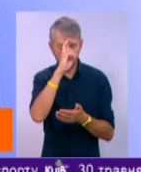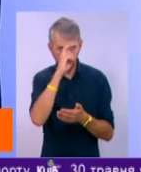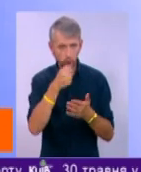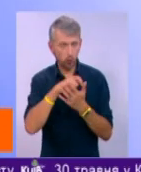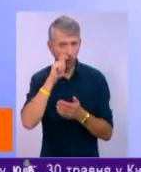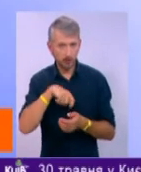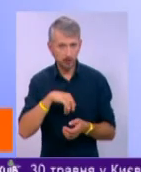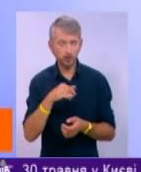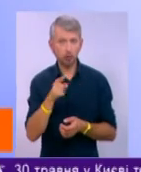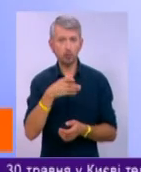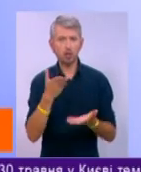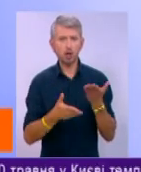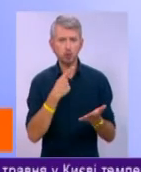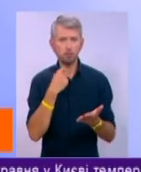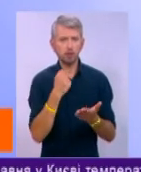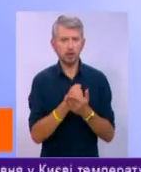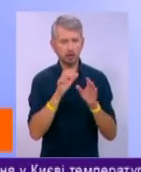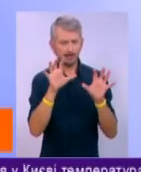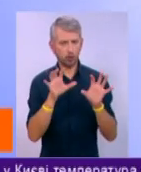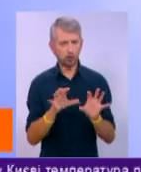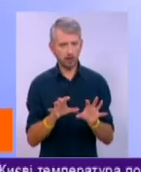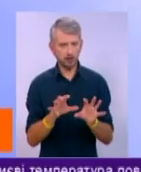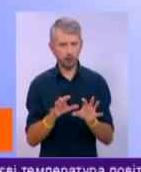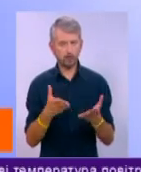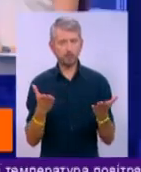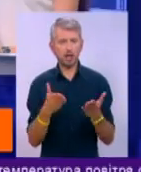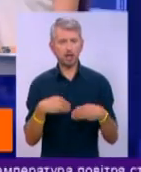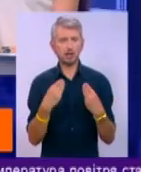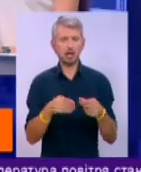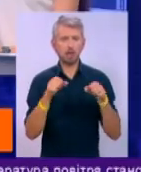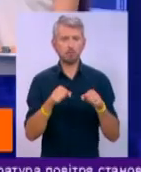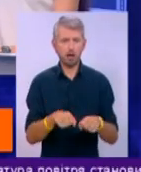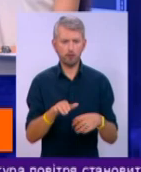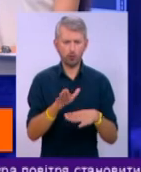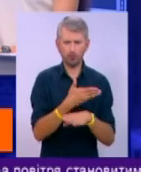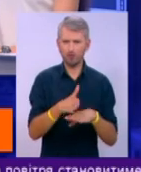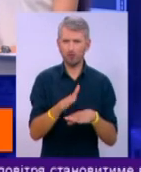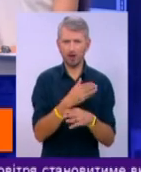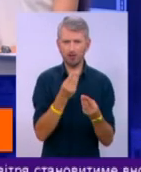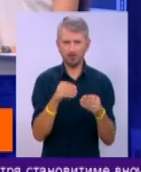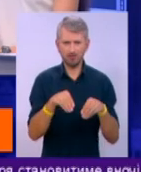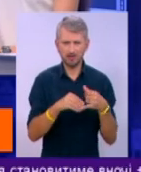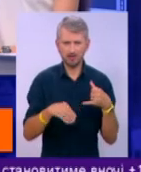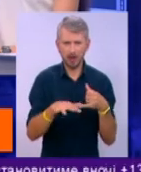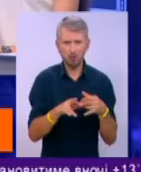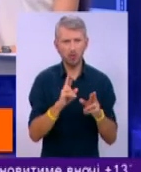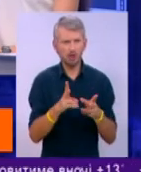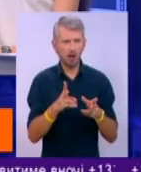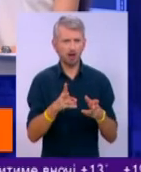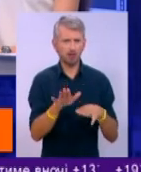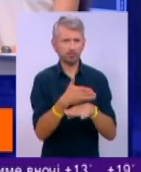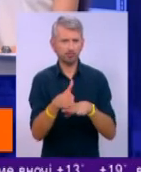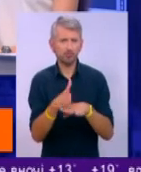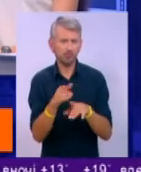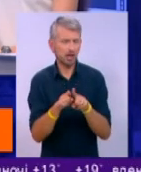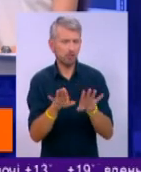України. І тому, якщо прийнято законодавство, яке дає право, розпаювали землю, скажімо так, як там не розпаювалося, таке